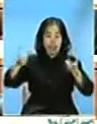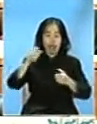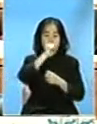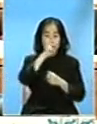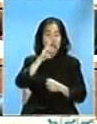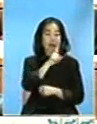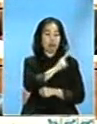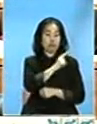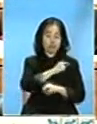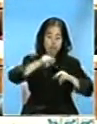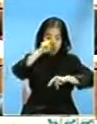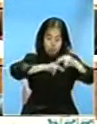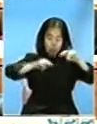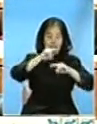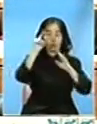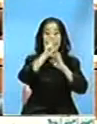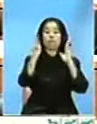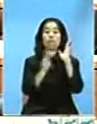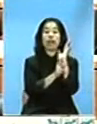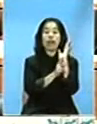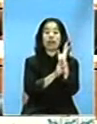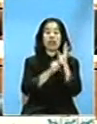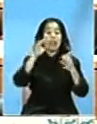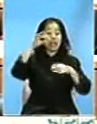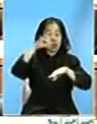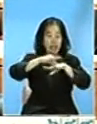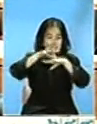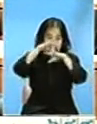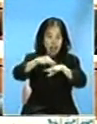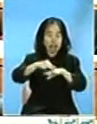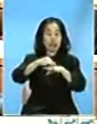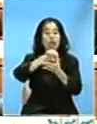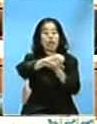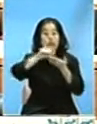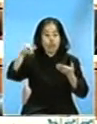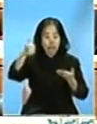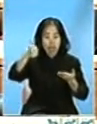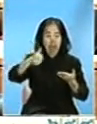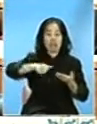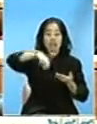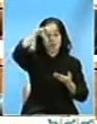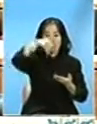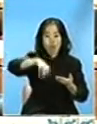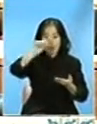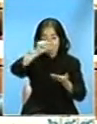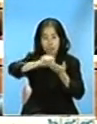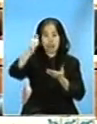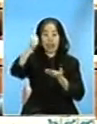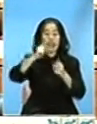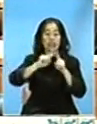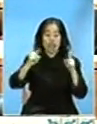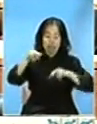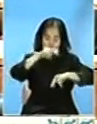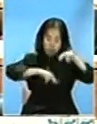องกฎหมายผมไม่นับเรื่องของการแต่งตั้งหรือถอดถอนองค์กรอิสระแต่เอาเฉพาะเรื่องของการกั้นกรองกฎหม